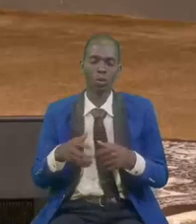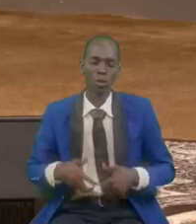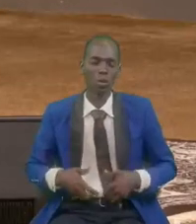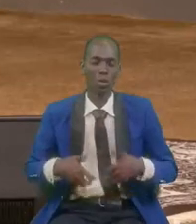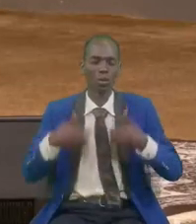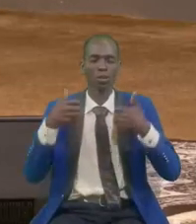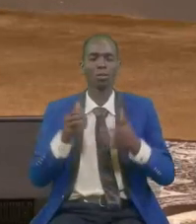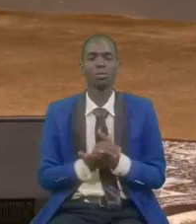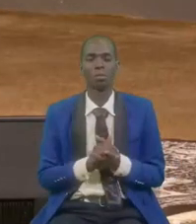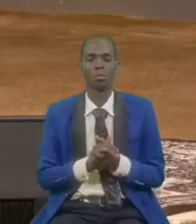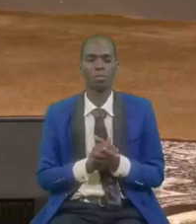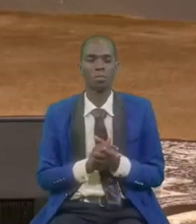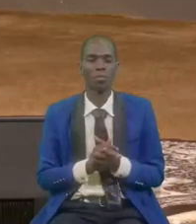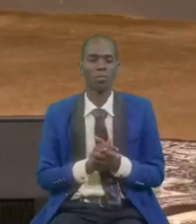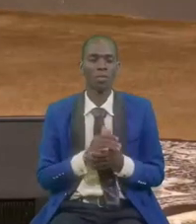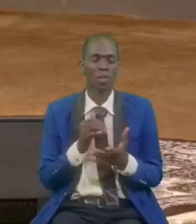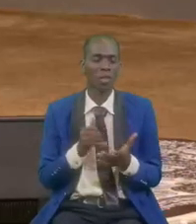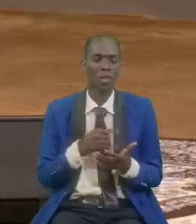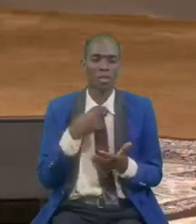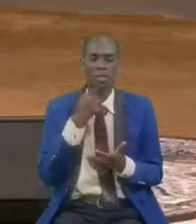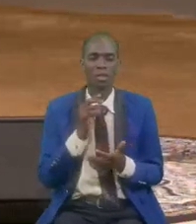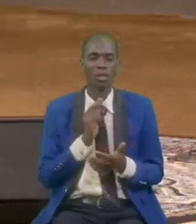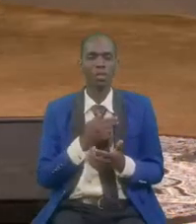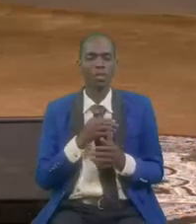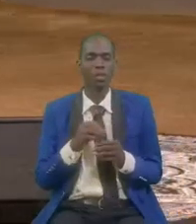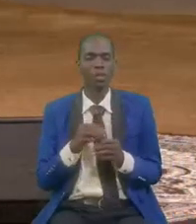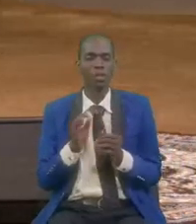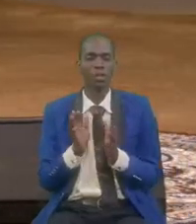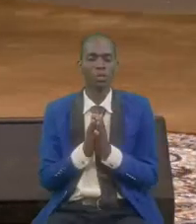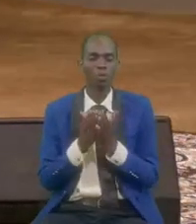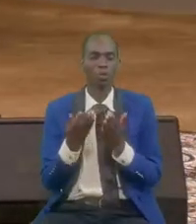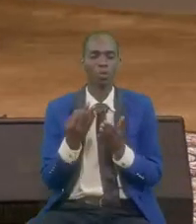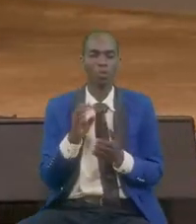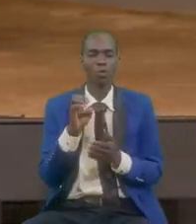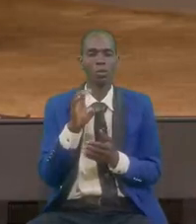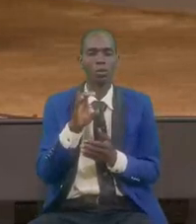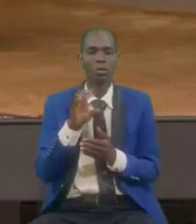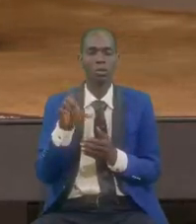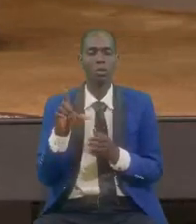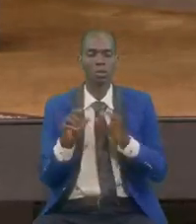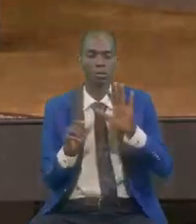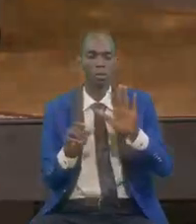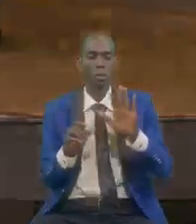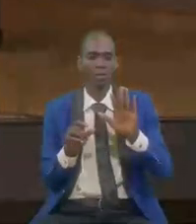colère. Il nous dit en Ecclésiaste 5,